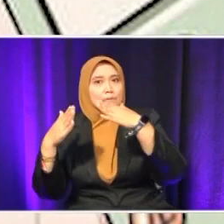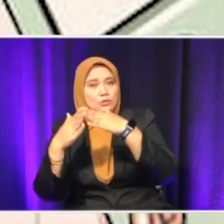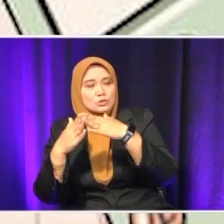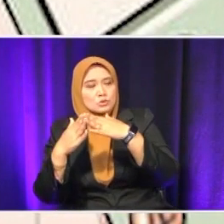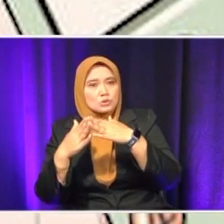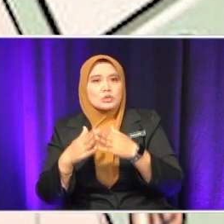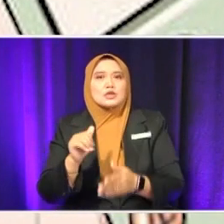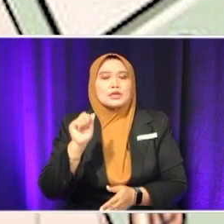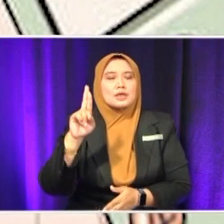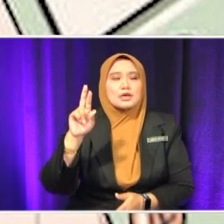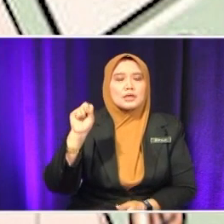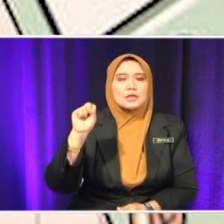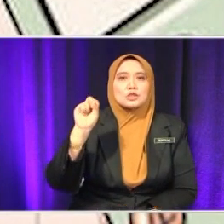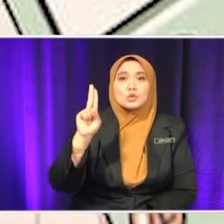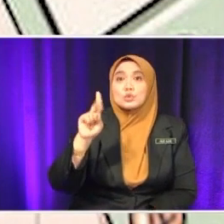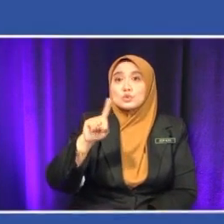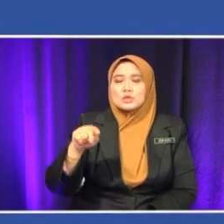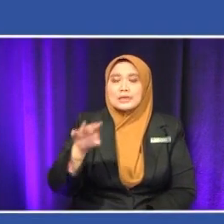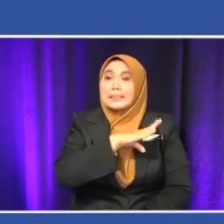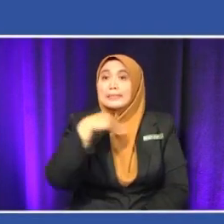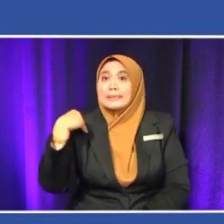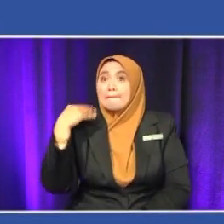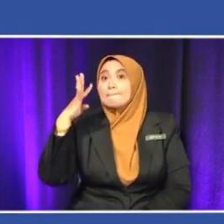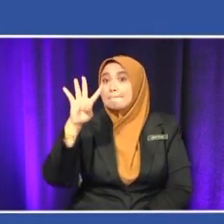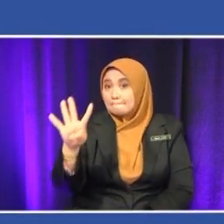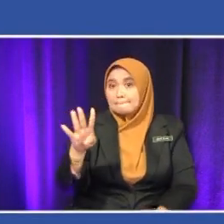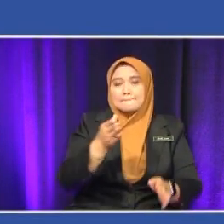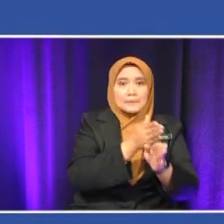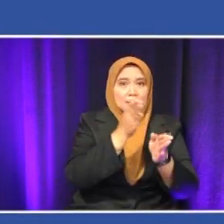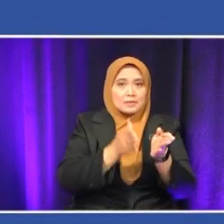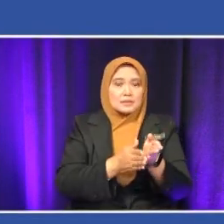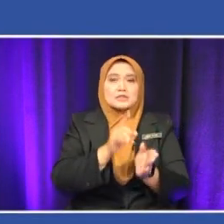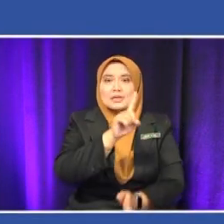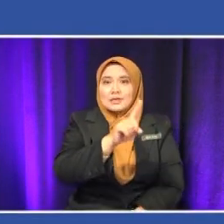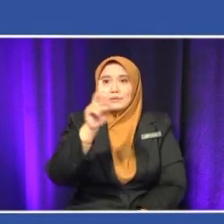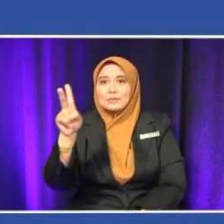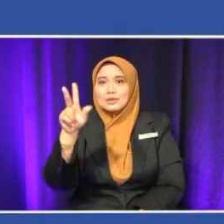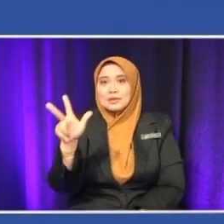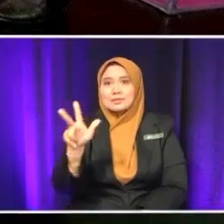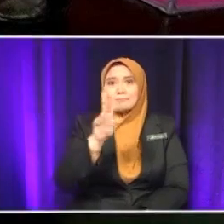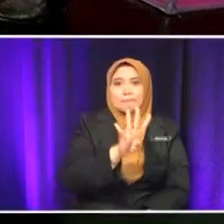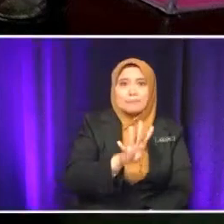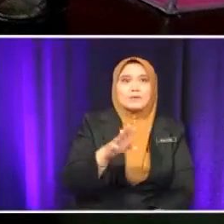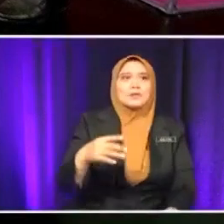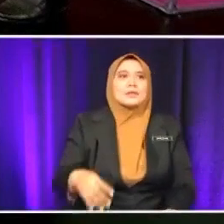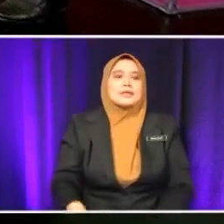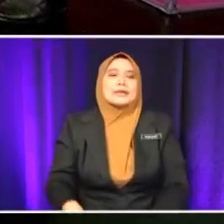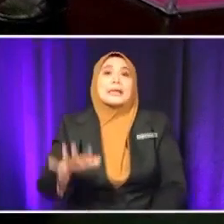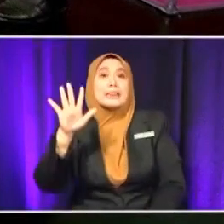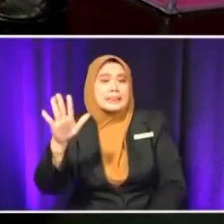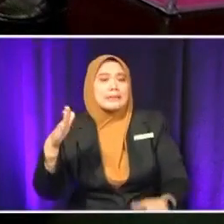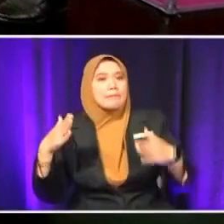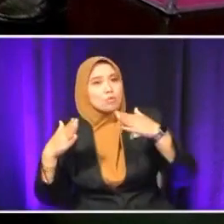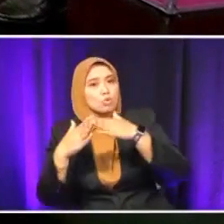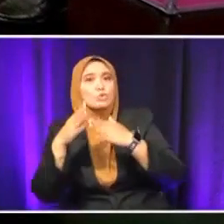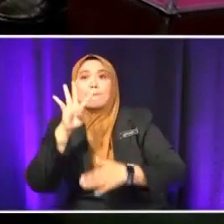Z dan kita ada 4 tepi. 1 2 3 4. Okey. 5 bucu, 4 tepi dan